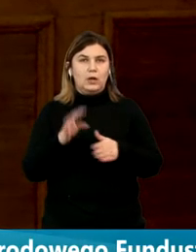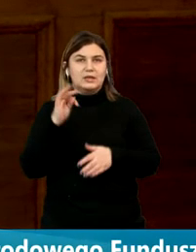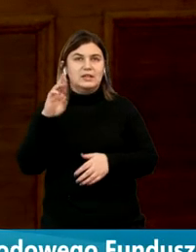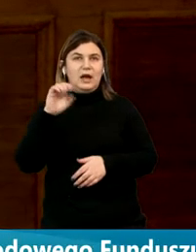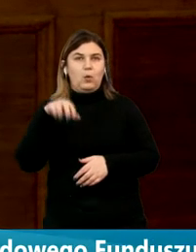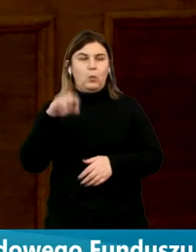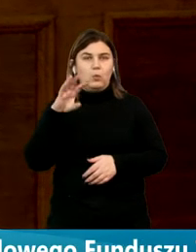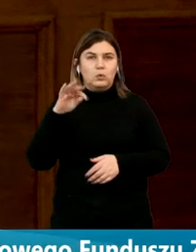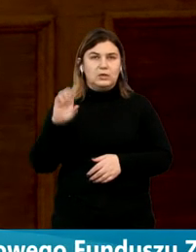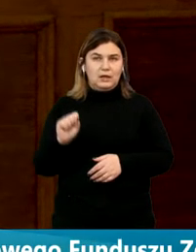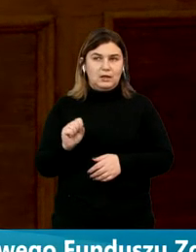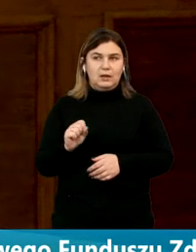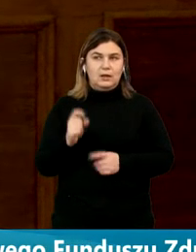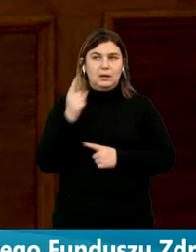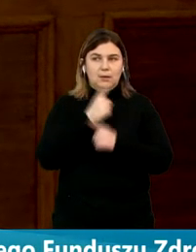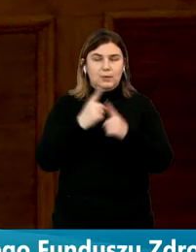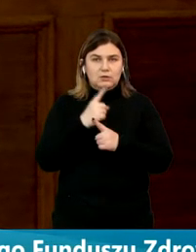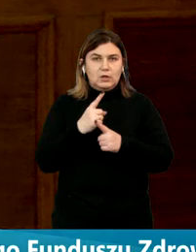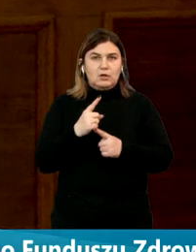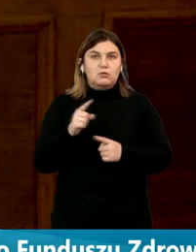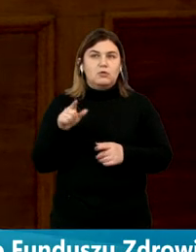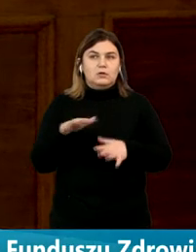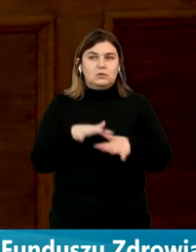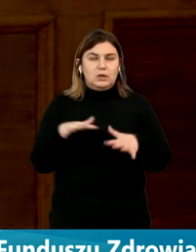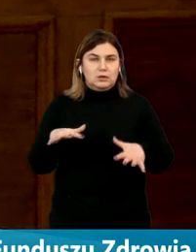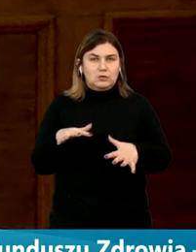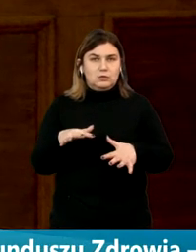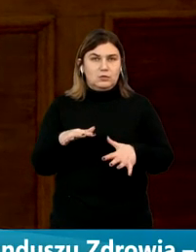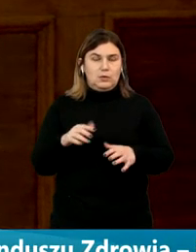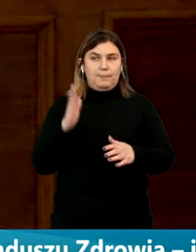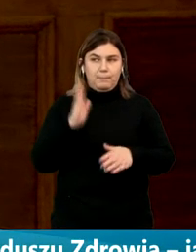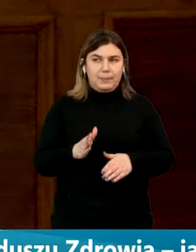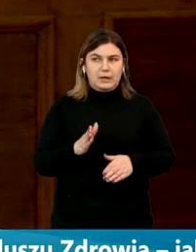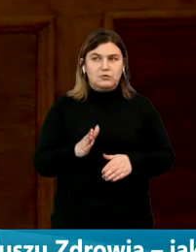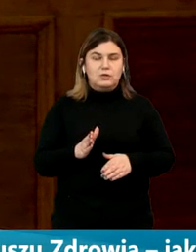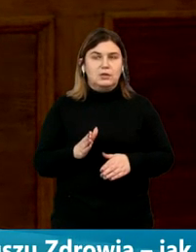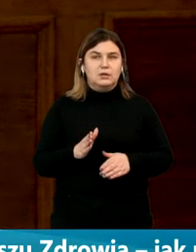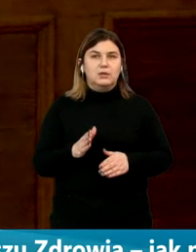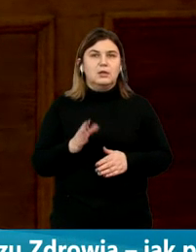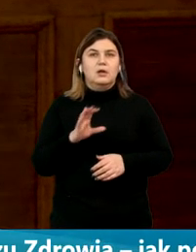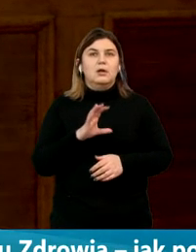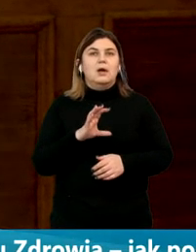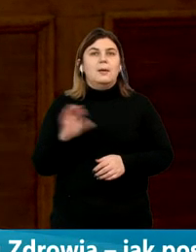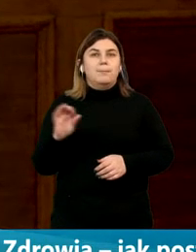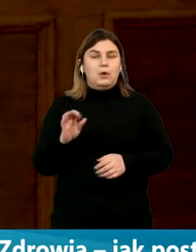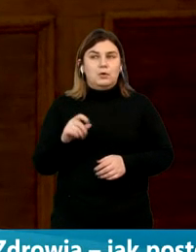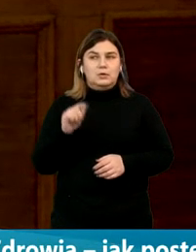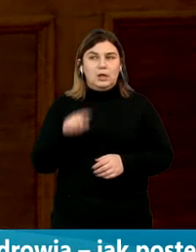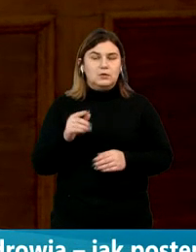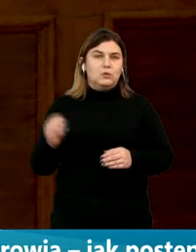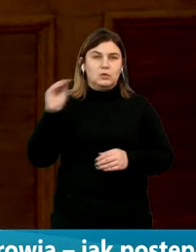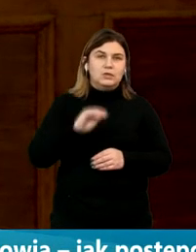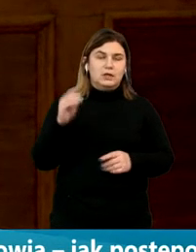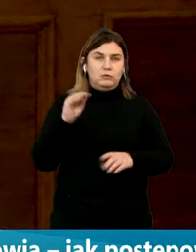Traguta. Myślę, że tak się w dużej mierze stanie, dlatego że na to nakłada się jeszcze